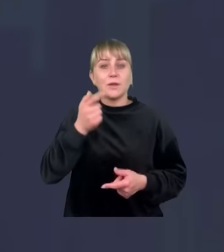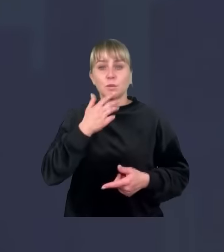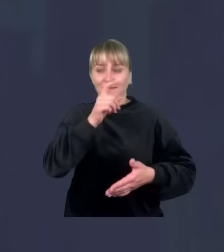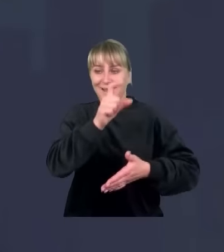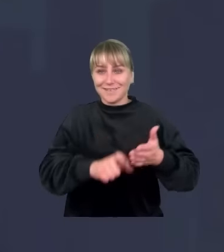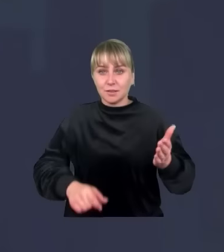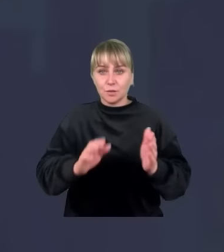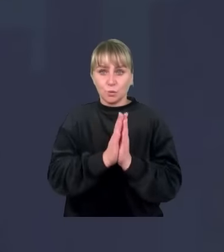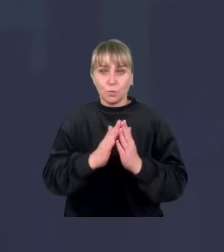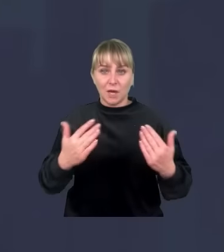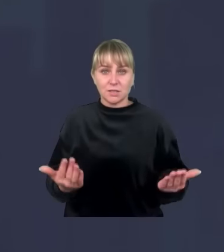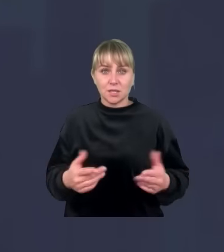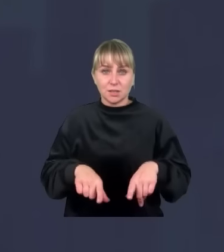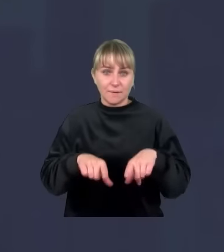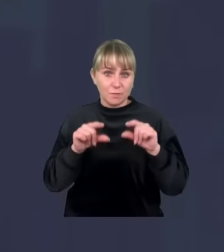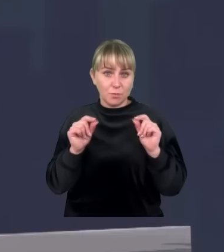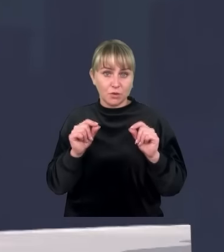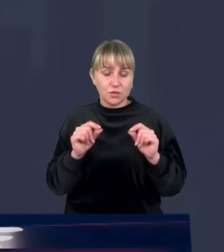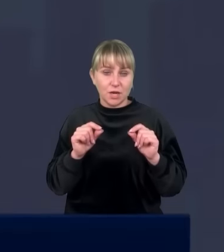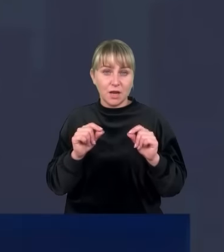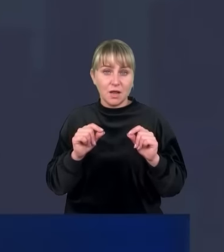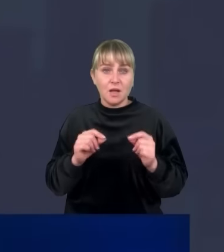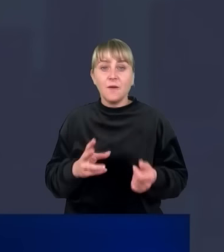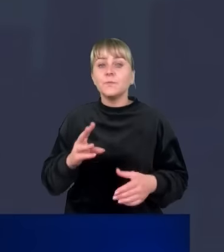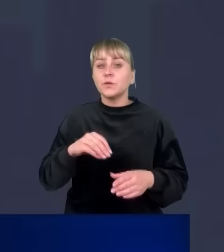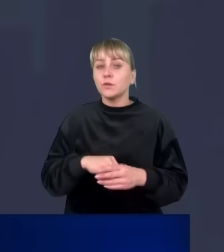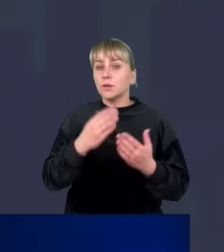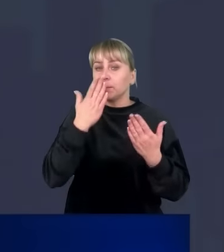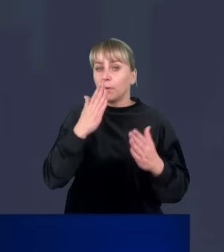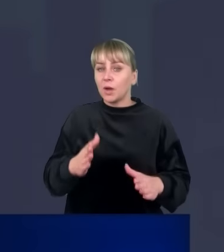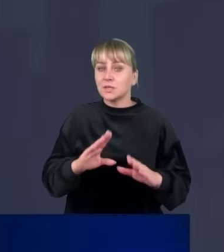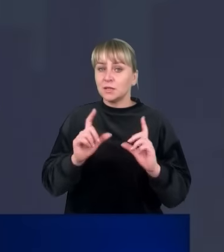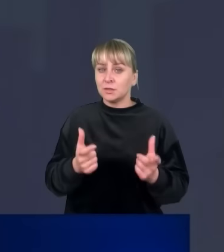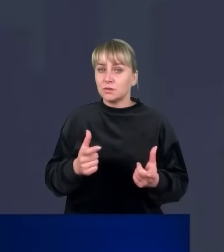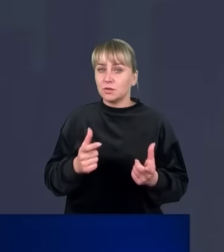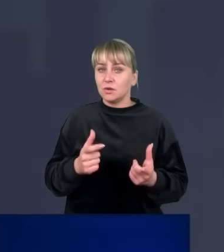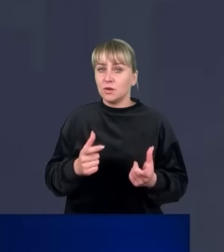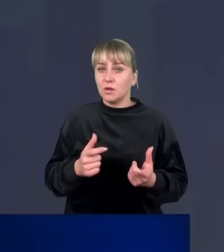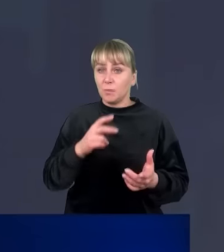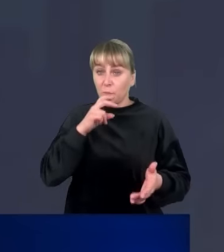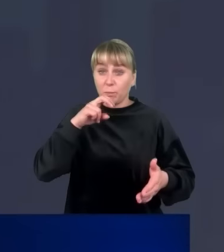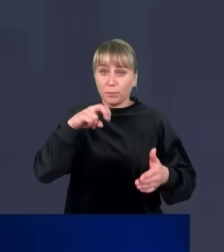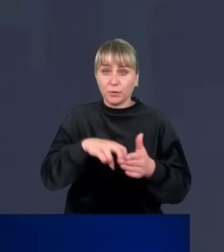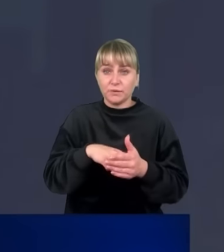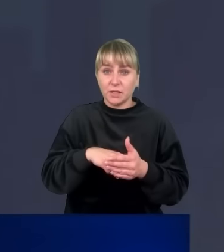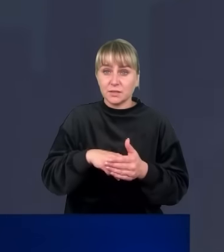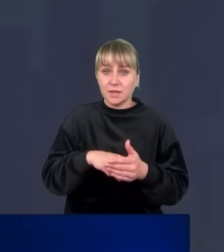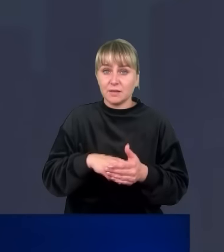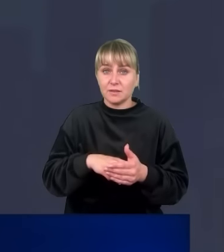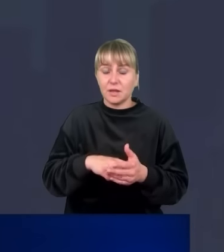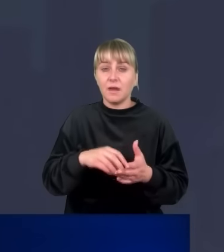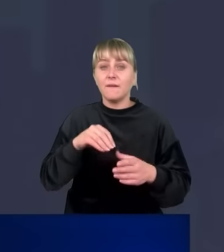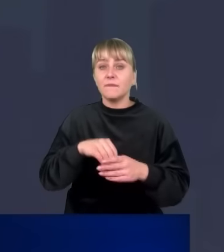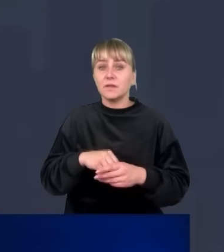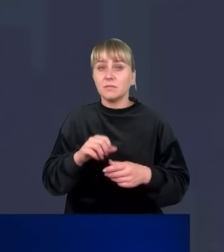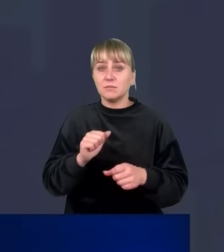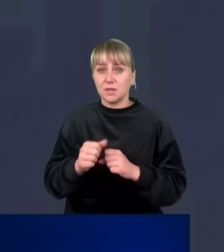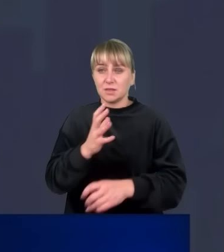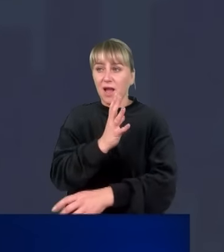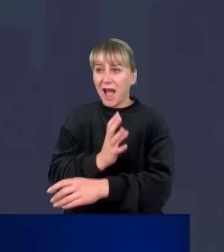można powiedzieć takim stemplem przyłożonym na tej sprawie, potwierdzającym to, że mamy do czynienia z tak zwanym